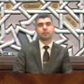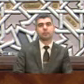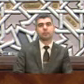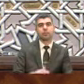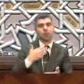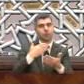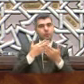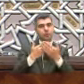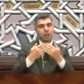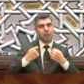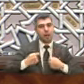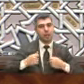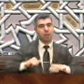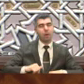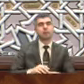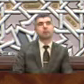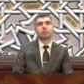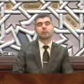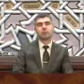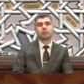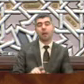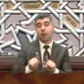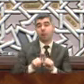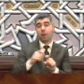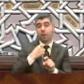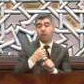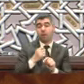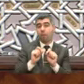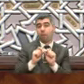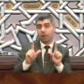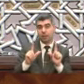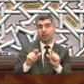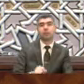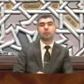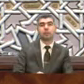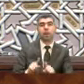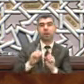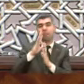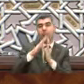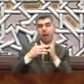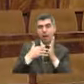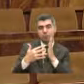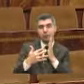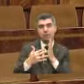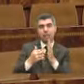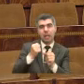شكرا سيد الرئيس. سيد الوزير، صراحه برامج ديال انعاش التشغيل او التشغيل